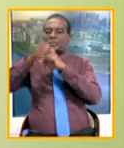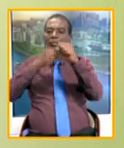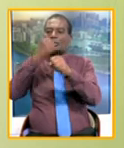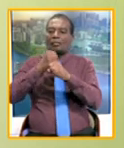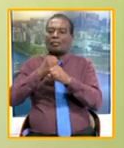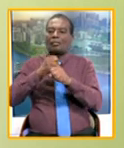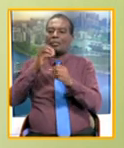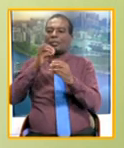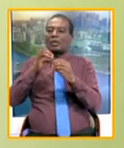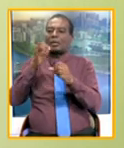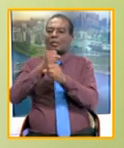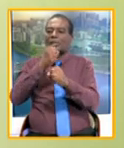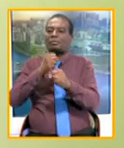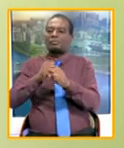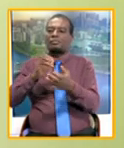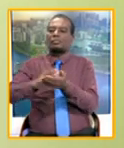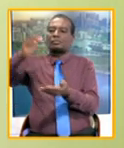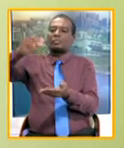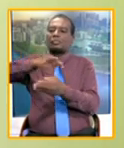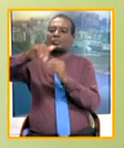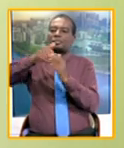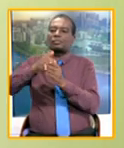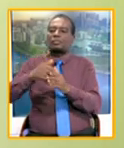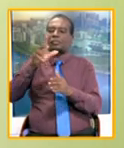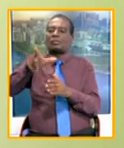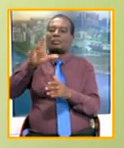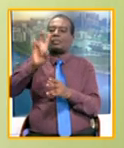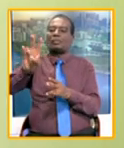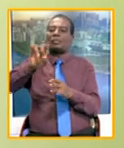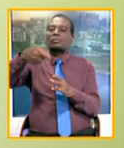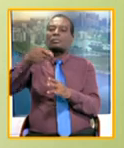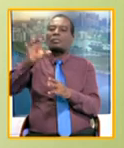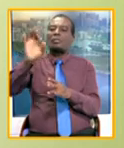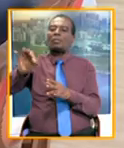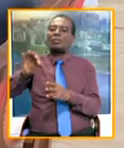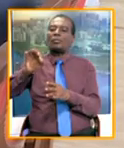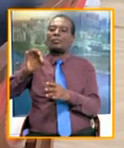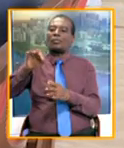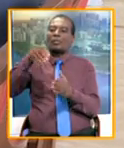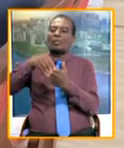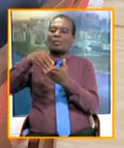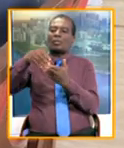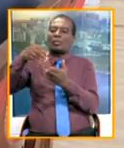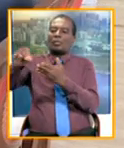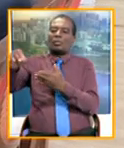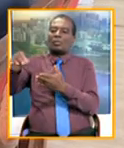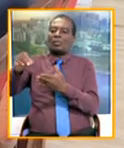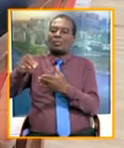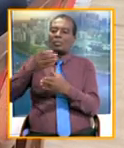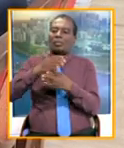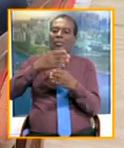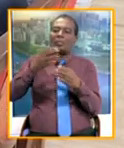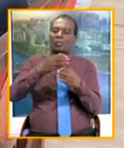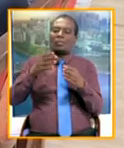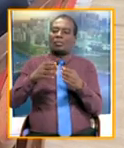des opérations d'un montant total de 27,953 milliards de francs CFA répartis comme